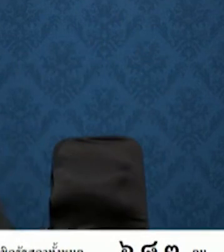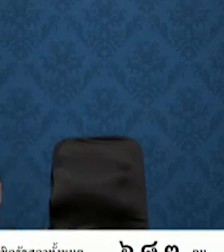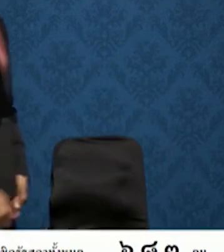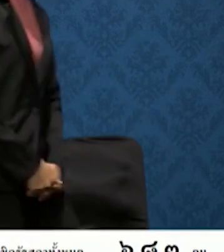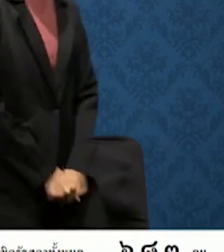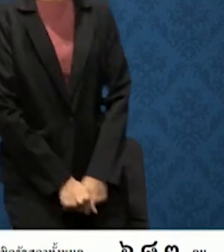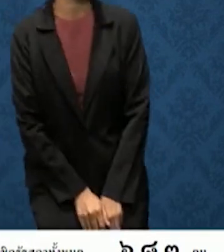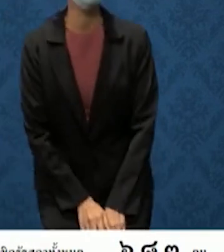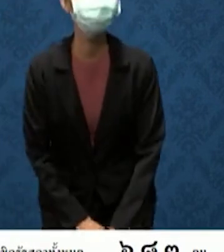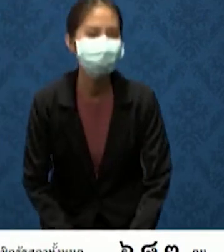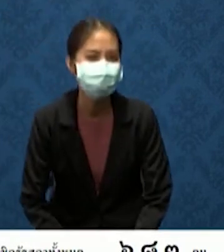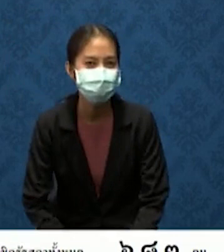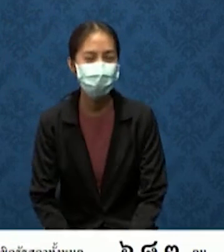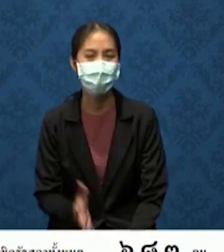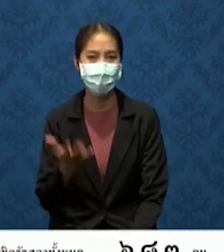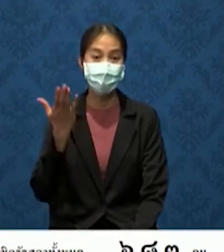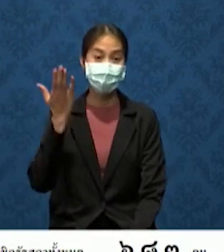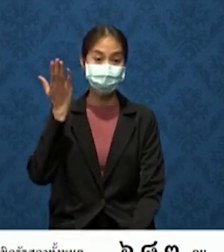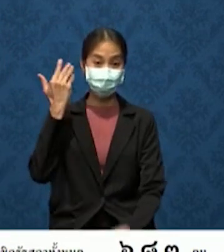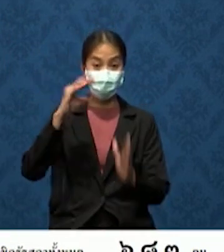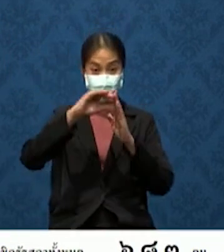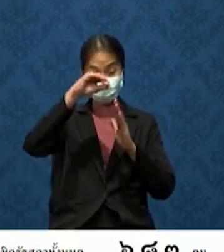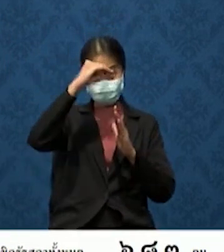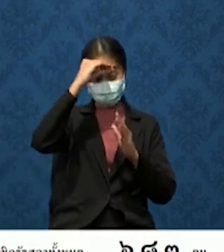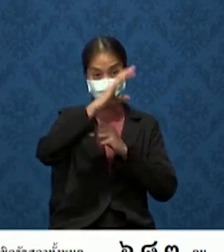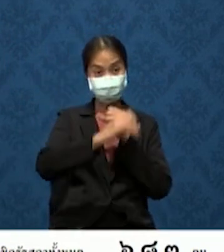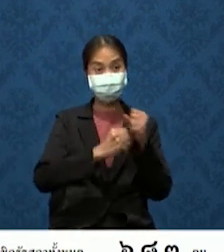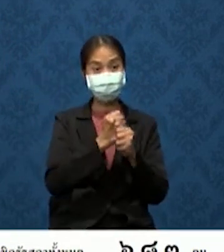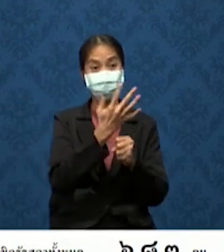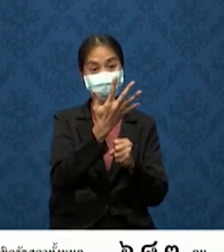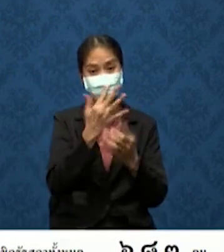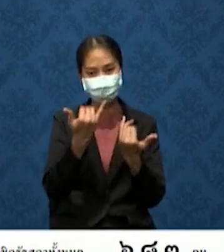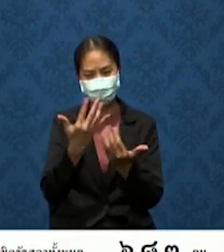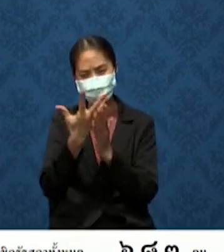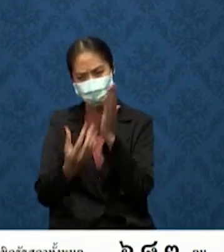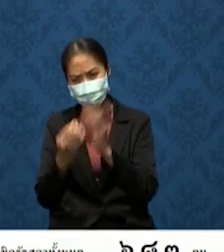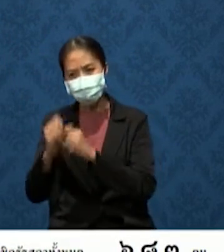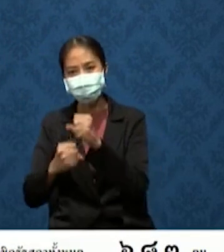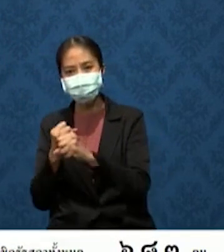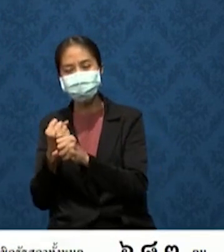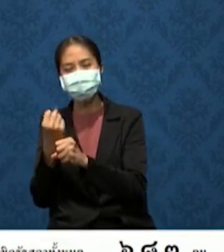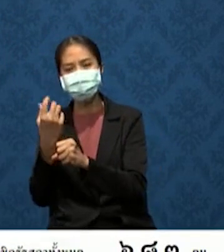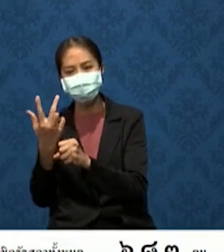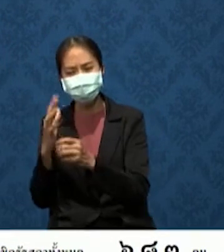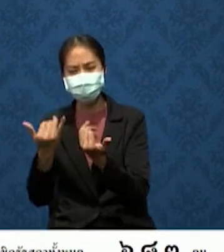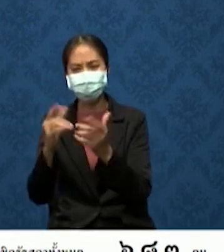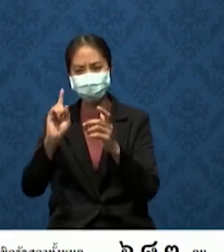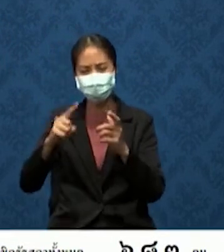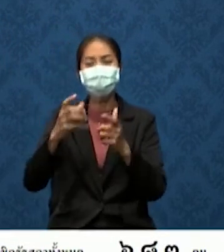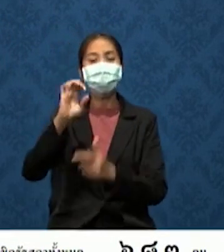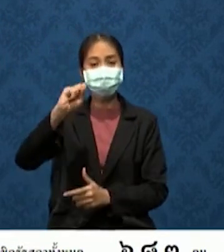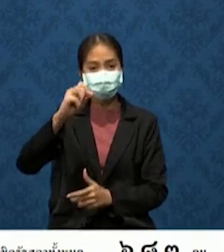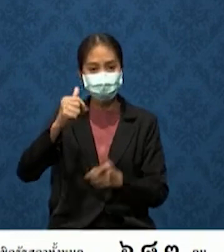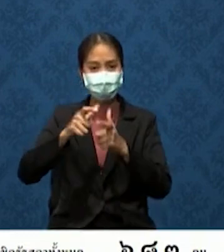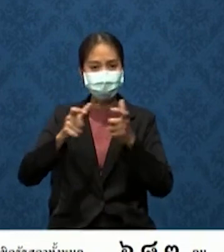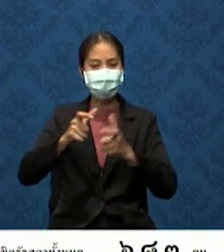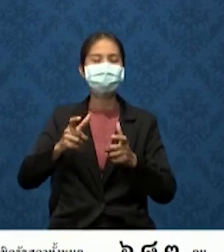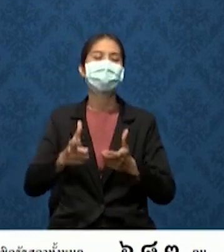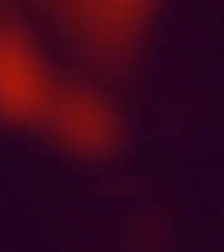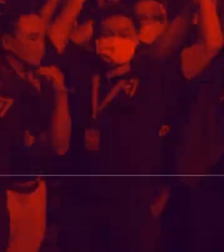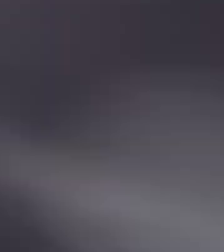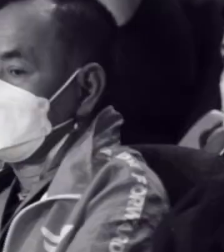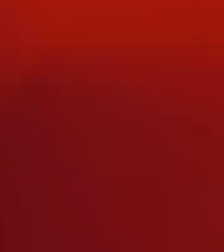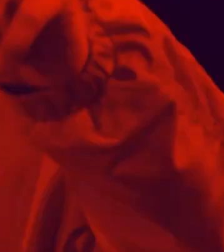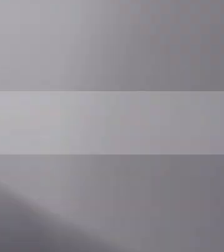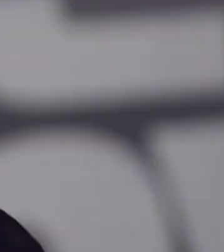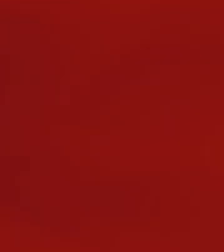ต้สอบใเอาญาตเดิมสอบห้าวิชาต่อมาเหลอสี่ ต่อมาเหลอสองไม่ทันได้สอบเลยครับ ต้องเปลย